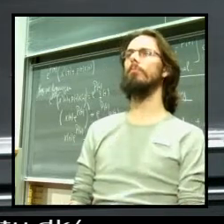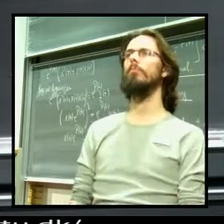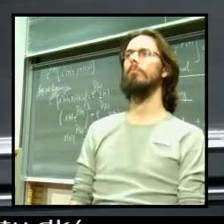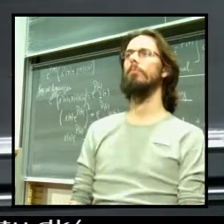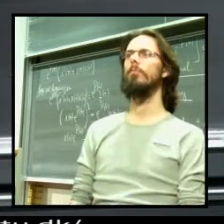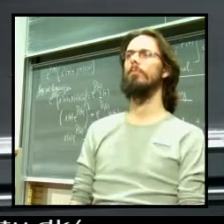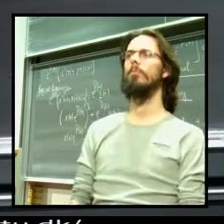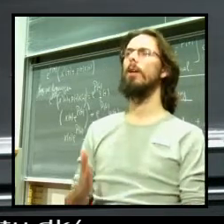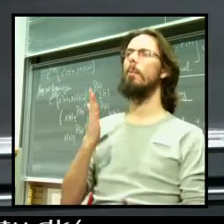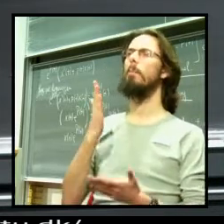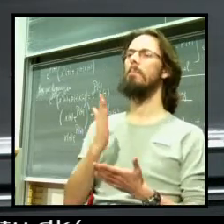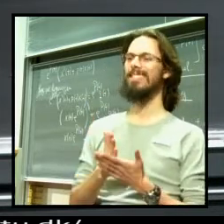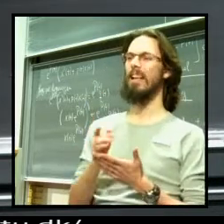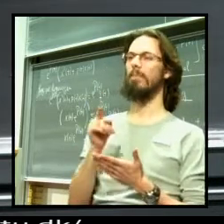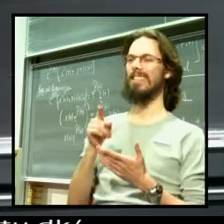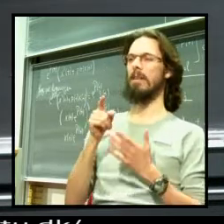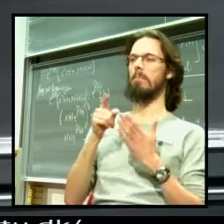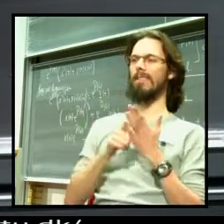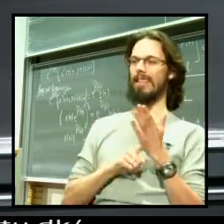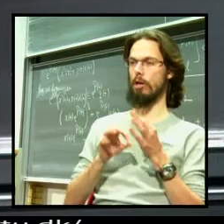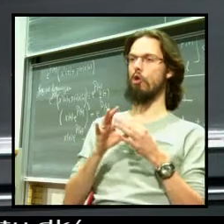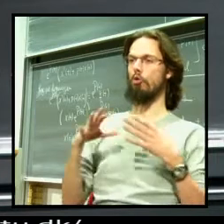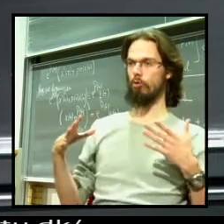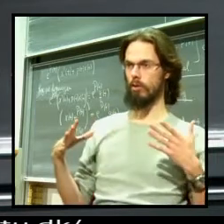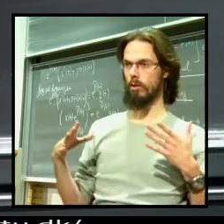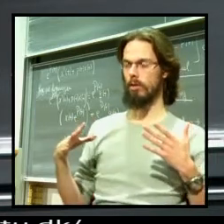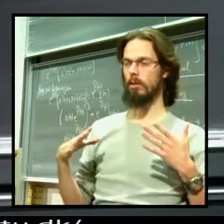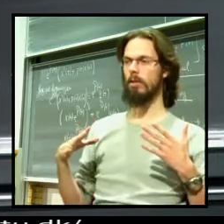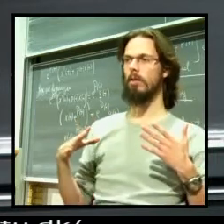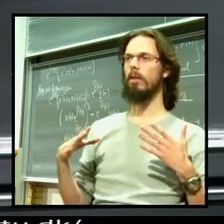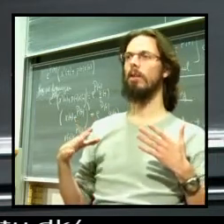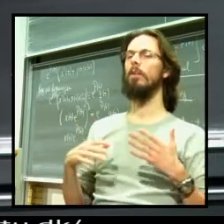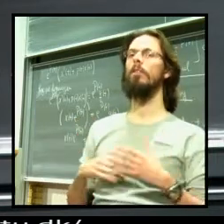Bestem den betingede løsning